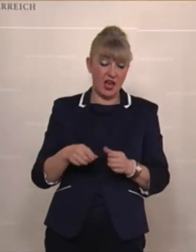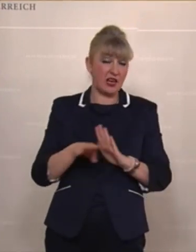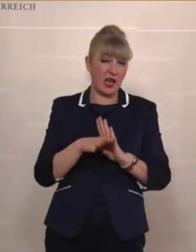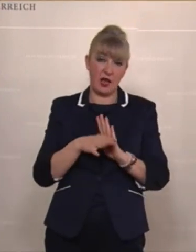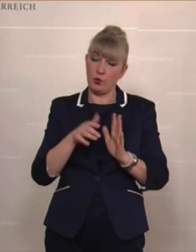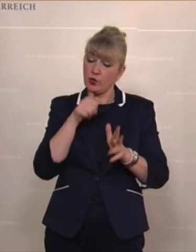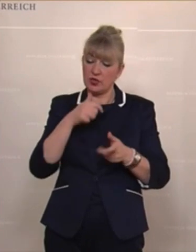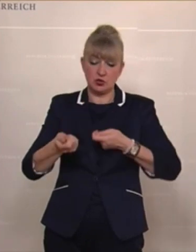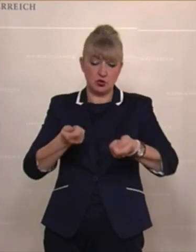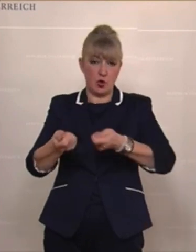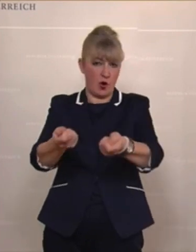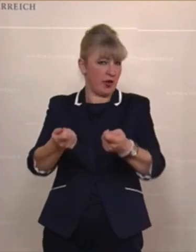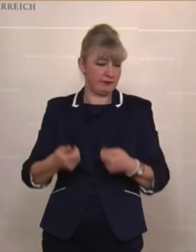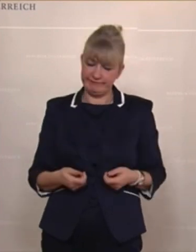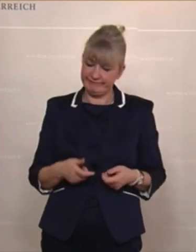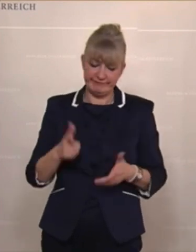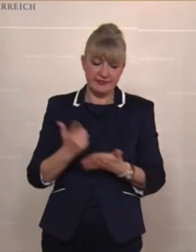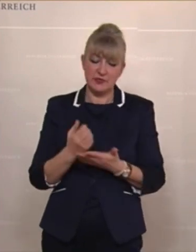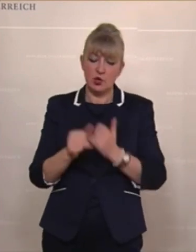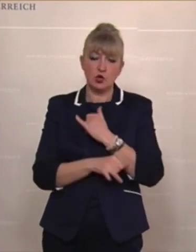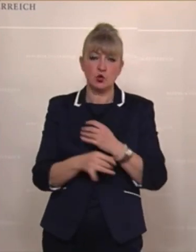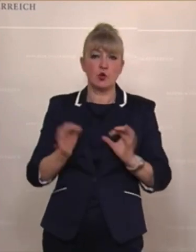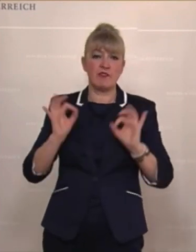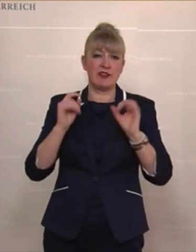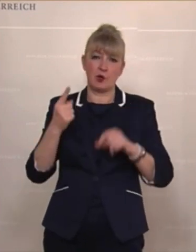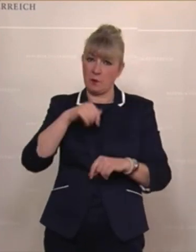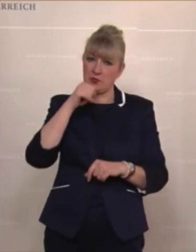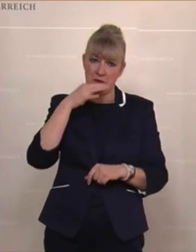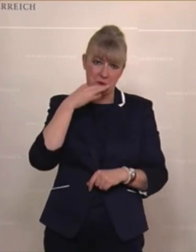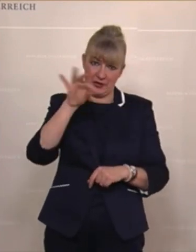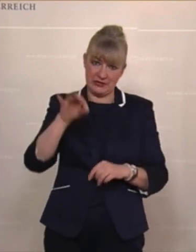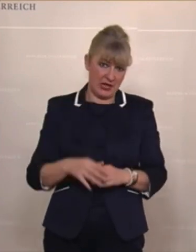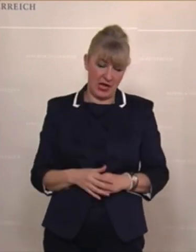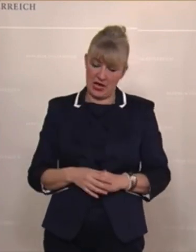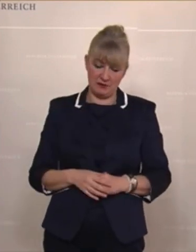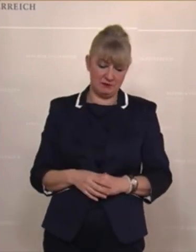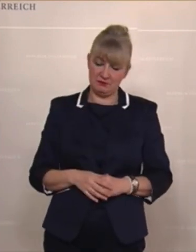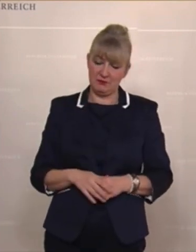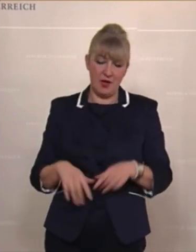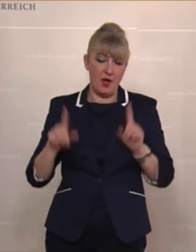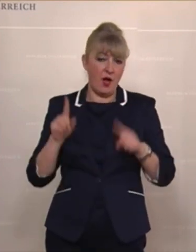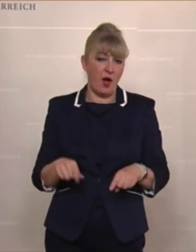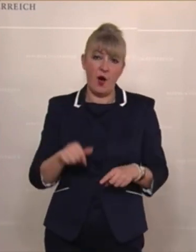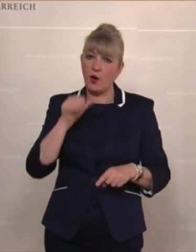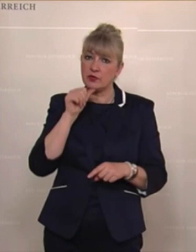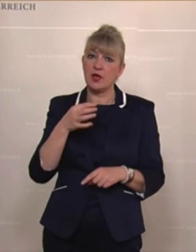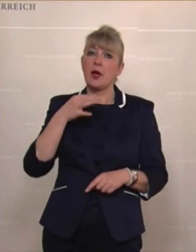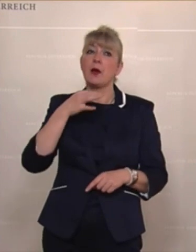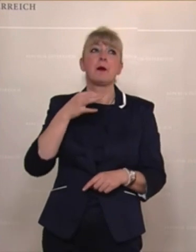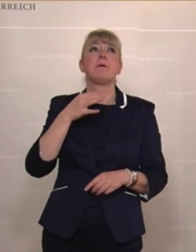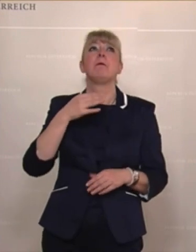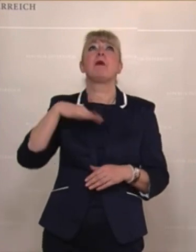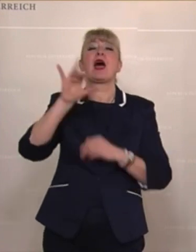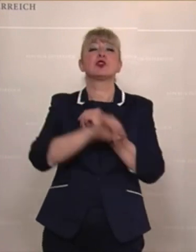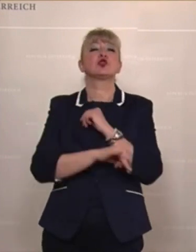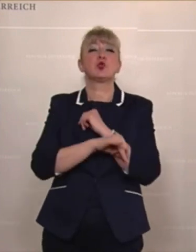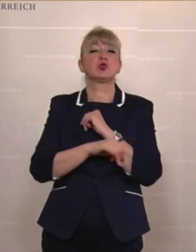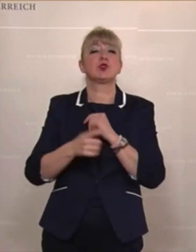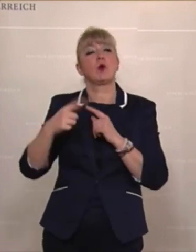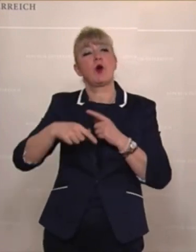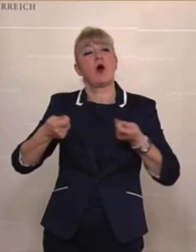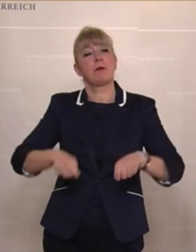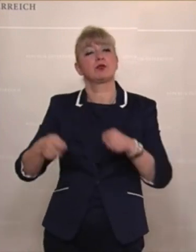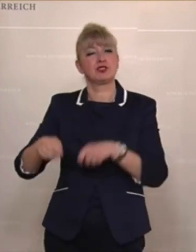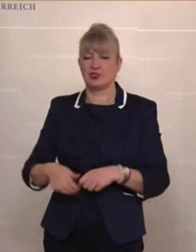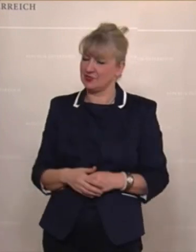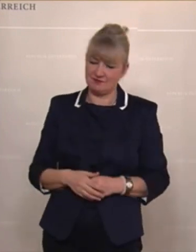Mit Sicherheit wird sich die Studienqualität auch nicht verbessern. Und mit Sicherheit werden dadurch auch nicht mehr Studien abgeschlossen. Das sagen